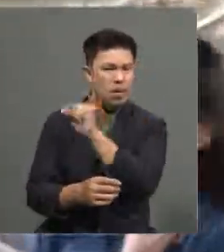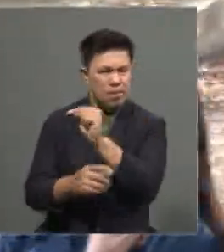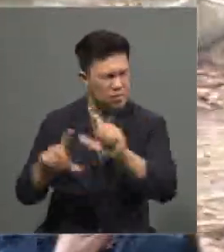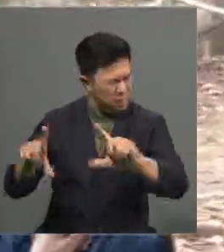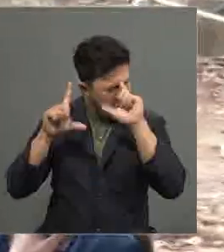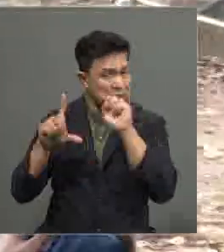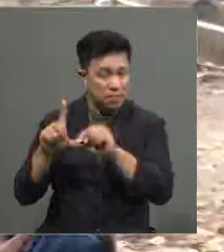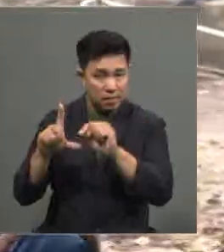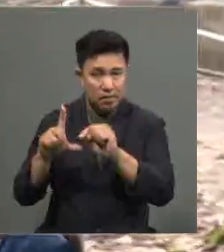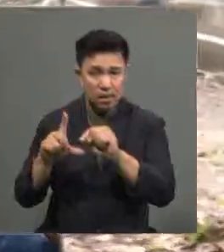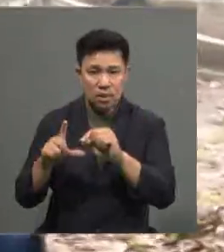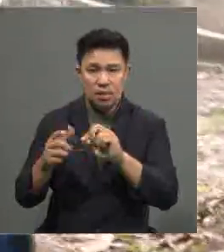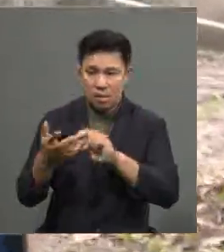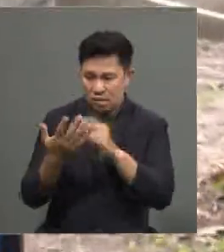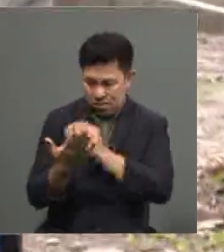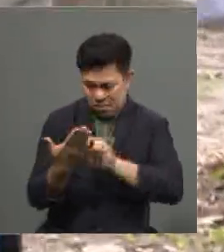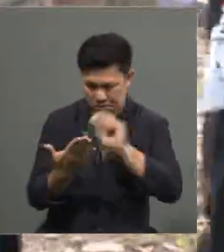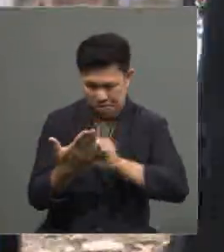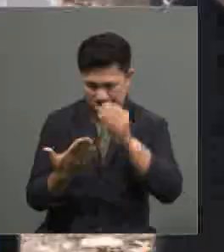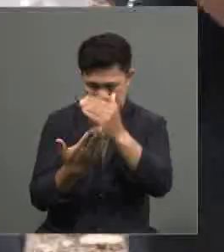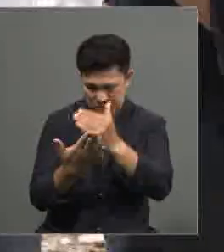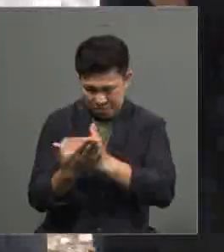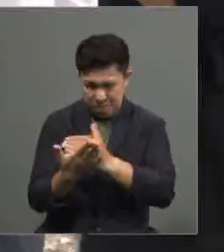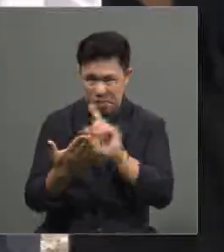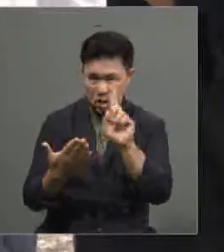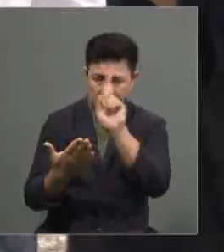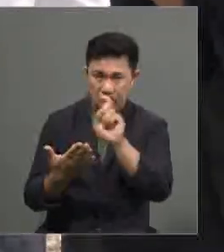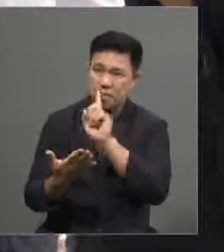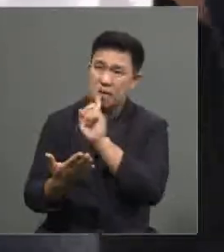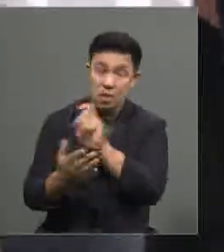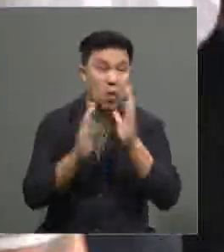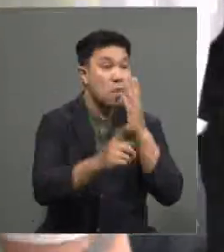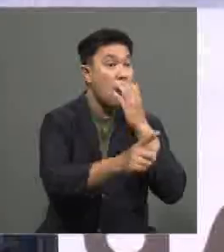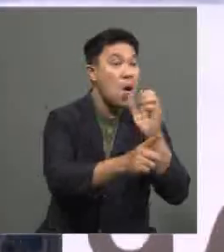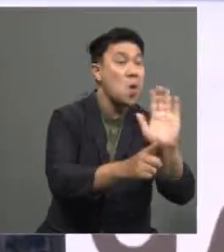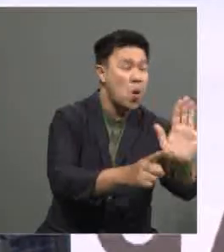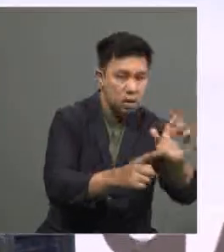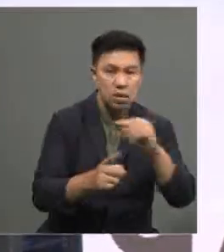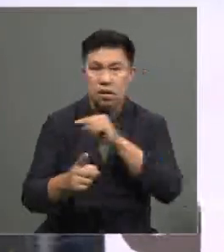นะแล้วบอกว่าสามารถบังคับสคริปต์ได้เดี๋ยวจะมีปั้นฝั่งหนึ่งเป็นฝั่งผู้เสียหายอีกฝั่งห